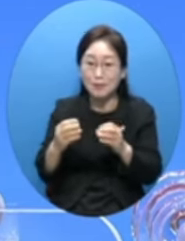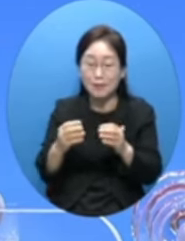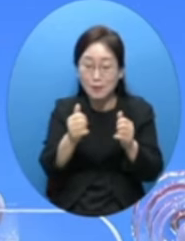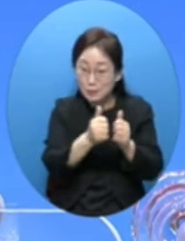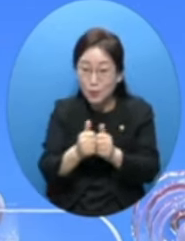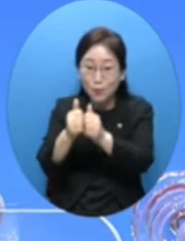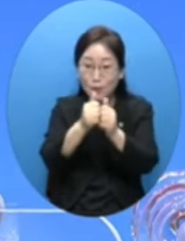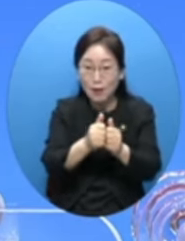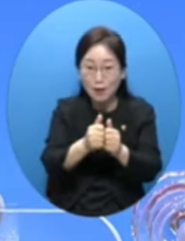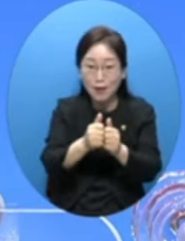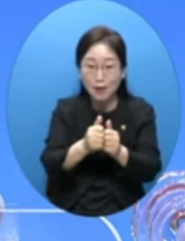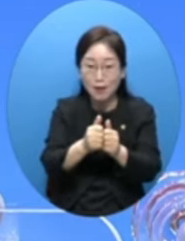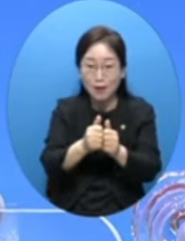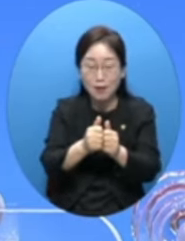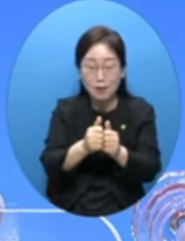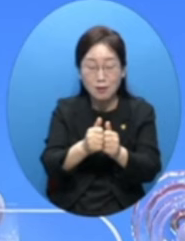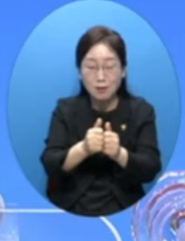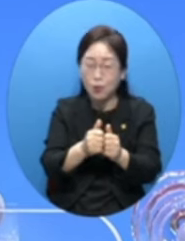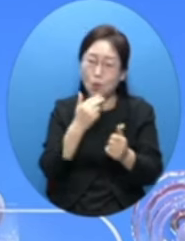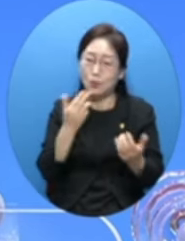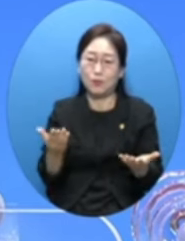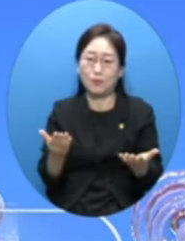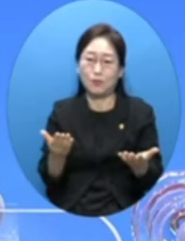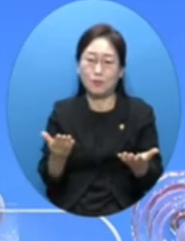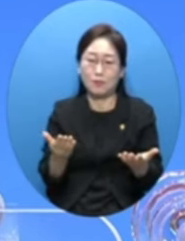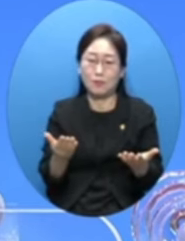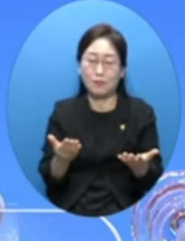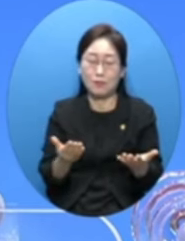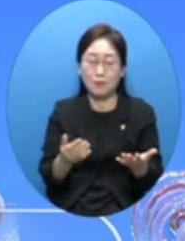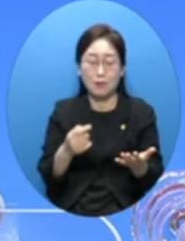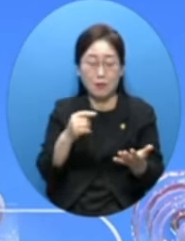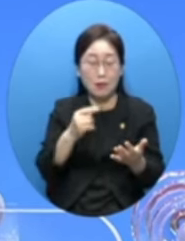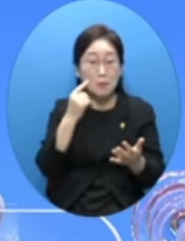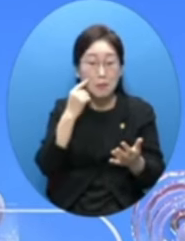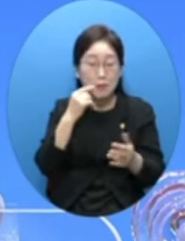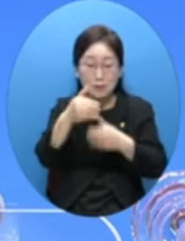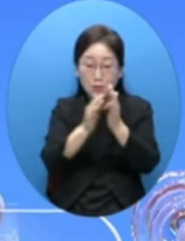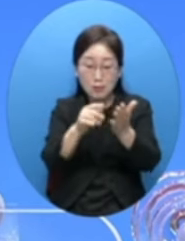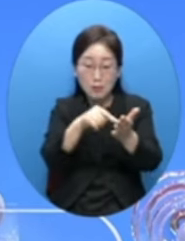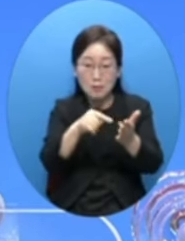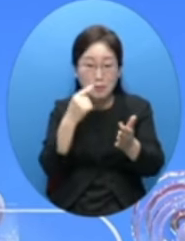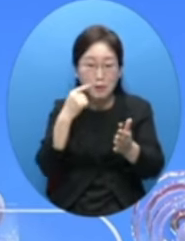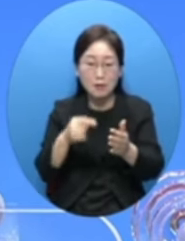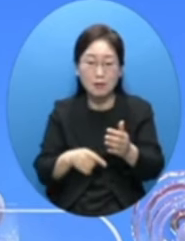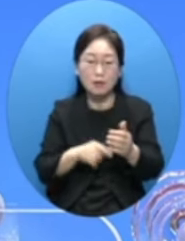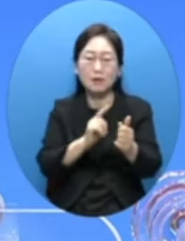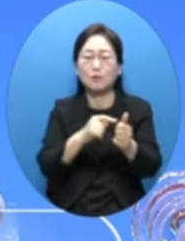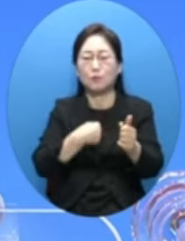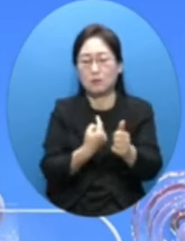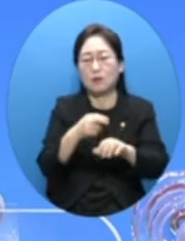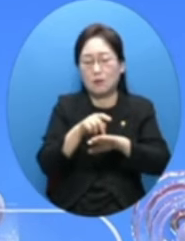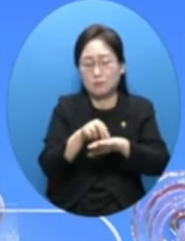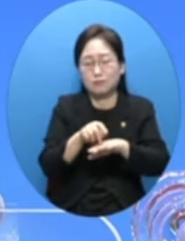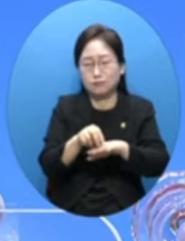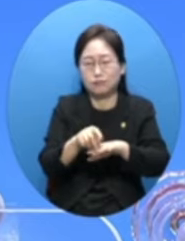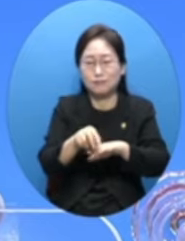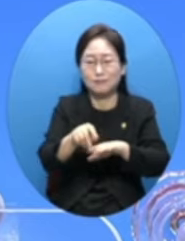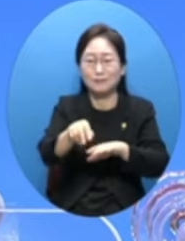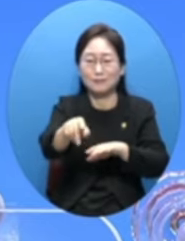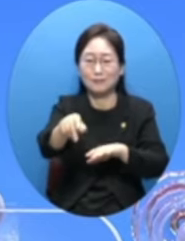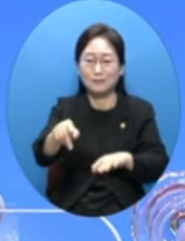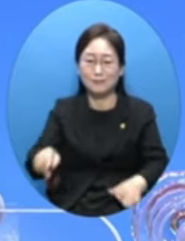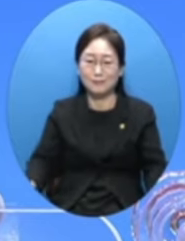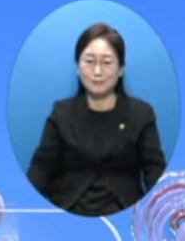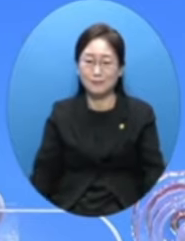동행하는 사람에도 있었으면 좀 나을 텐데 성경을 보면 정처없이 그가 혼자 그 길을 가고 있던 것을 알 수 있습니다.